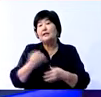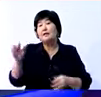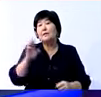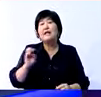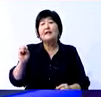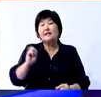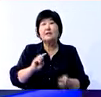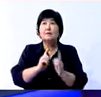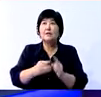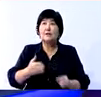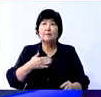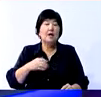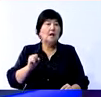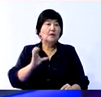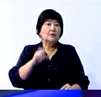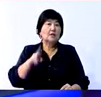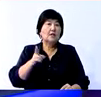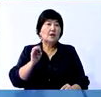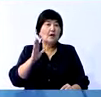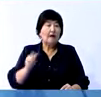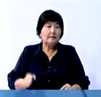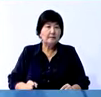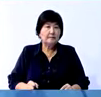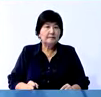Бекзат Есқалиев, Суырда аудармада Айткүл Садықова.